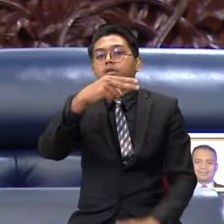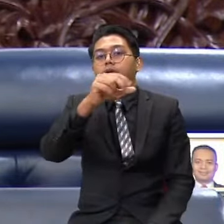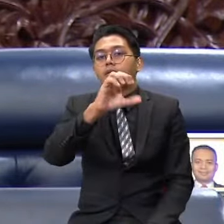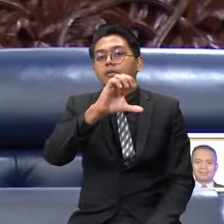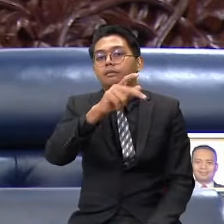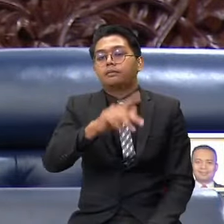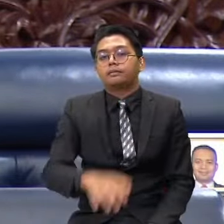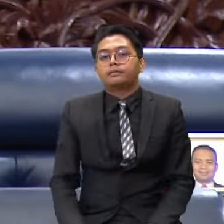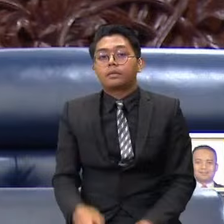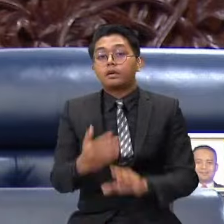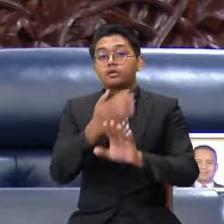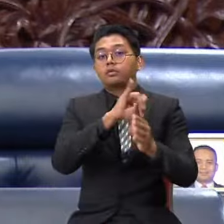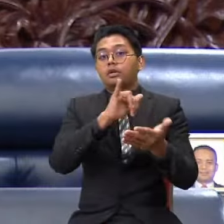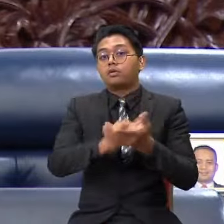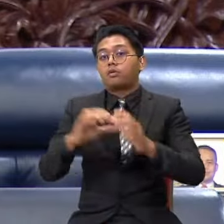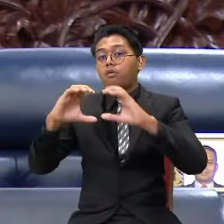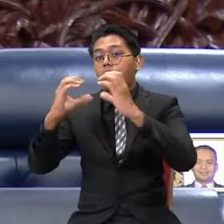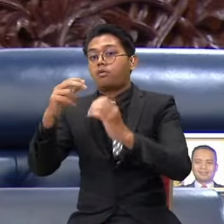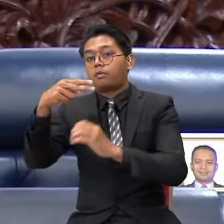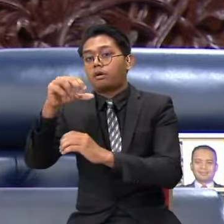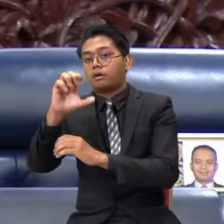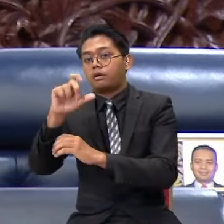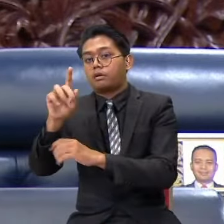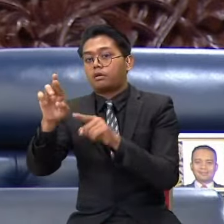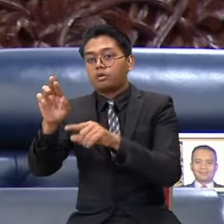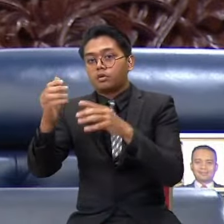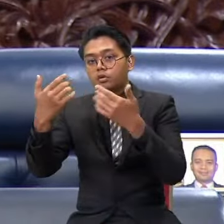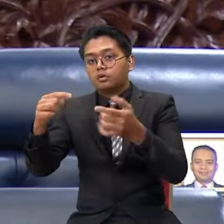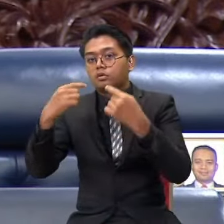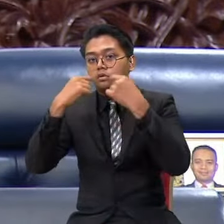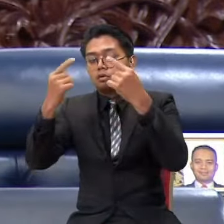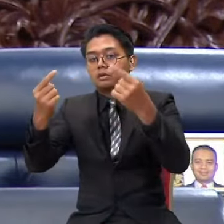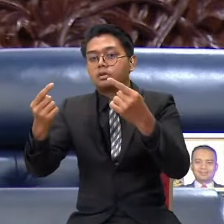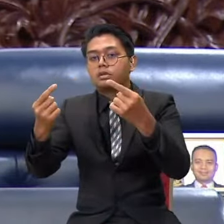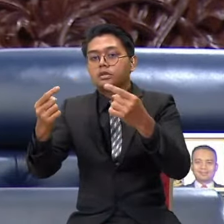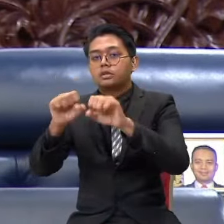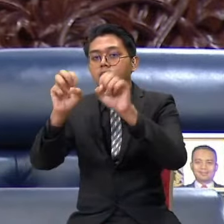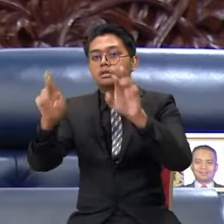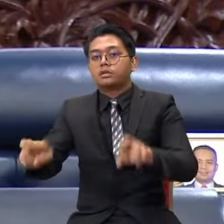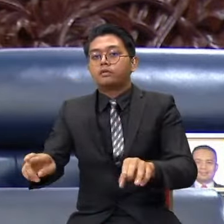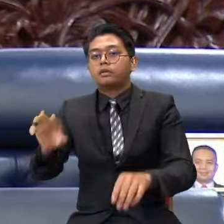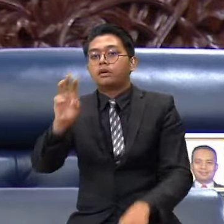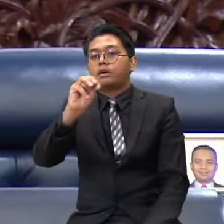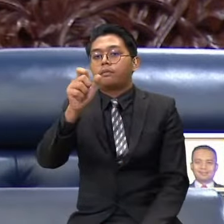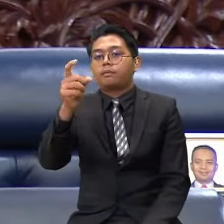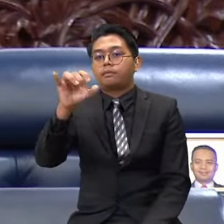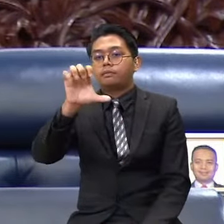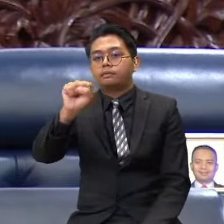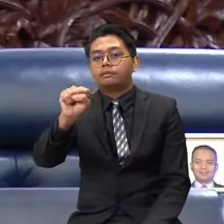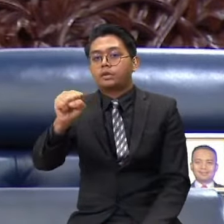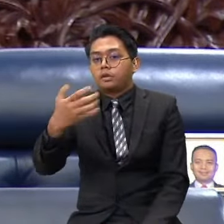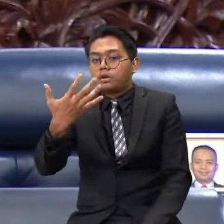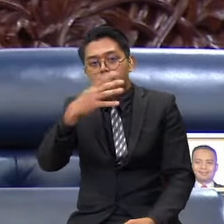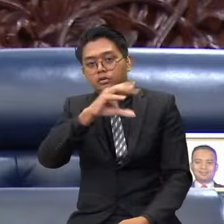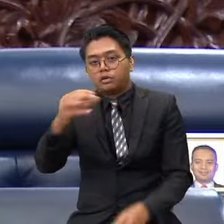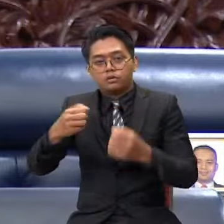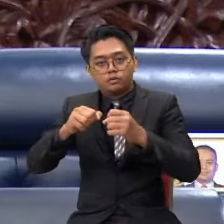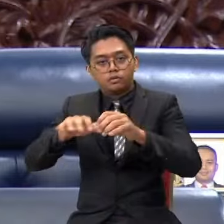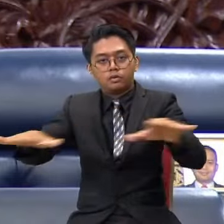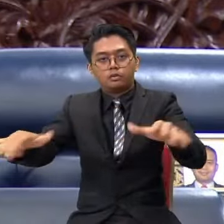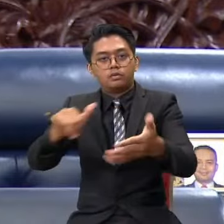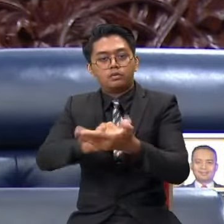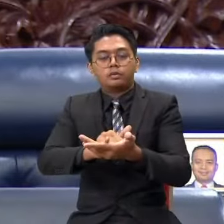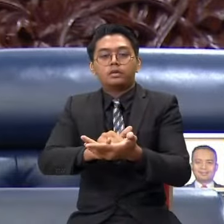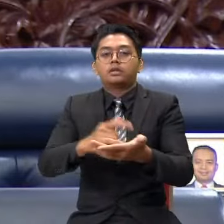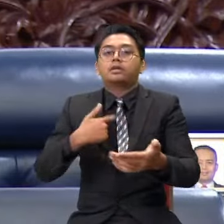sebelum ini kumpulan Rit telah mendakwa telah berjaya menggodam se Maxis dan menyebarkan maklumat peribadi ini saya mohon supaya